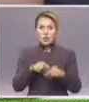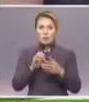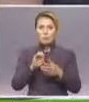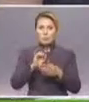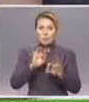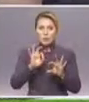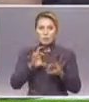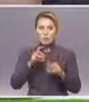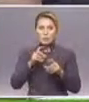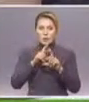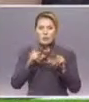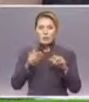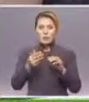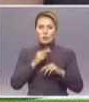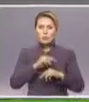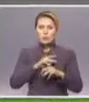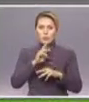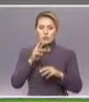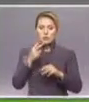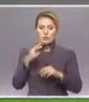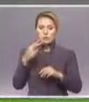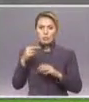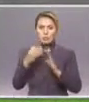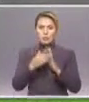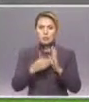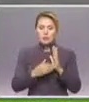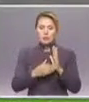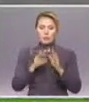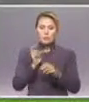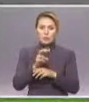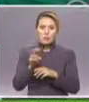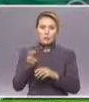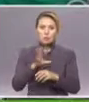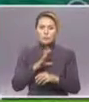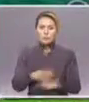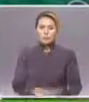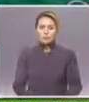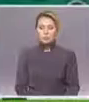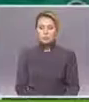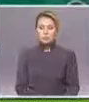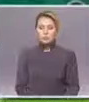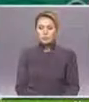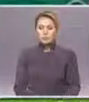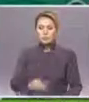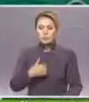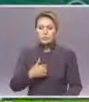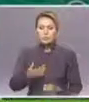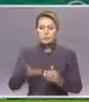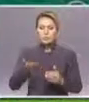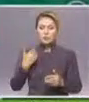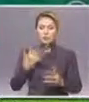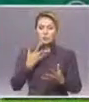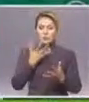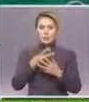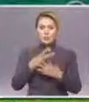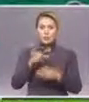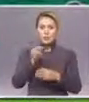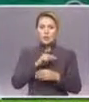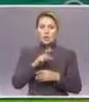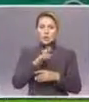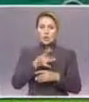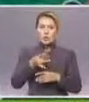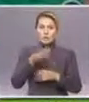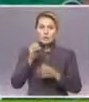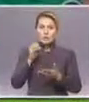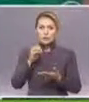дейін де біраз мекемеге жұмыспен қамту 2020 бағдарламасы бойынша барыпты. Мен өткенде өзіміздің райондағы